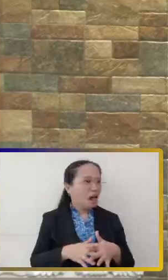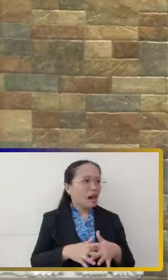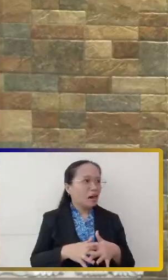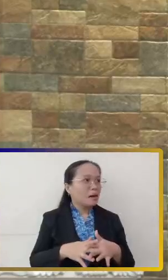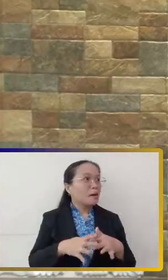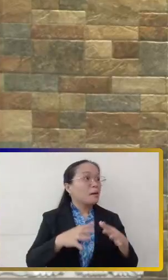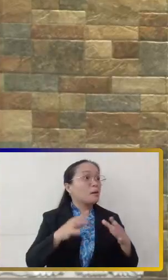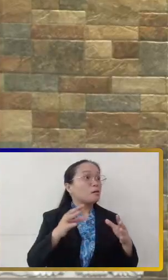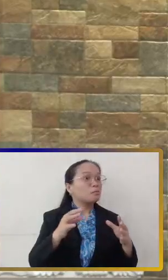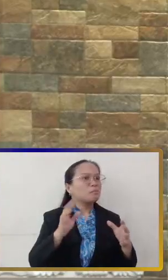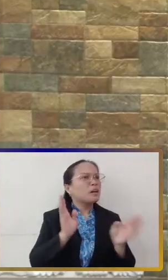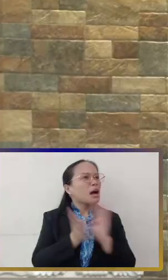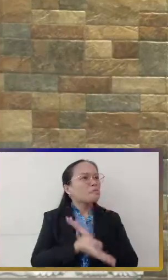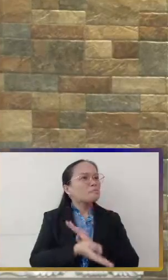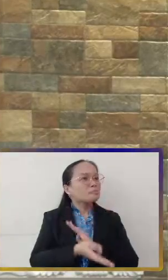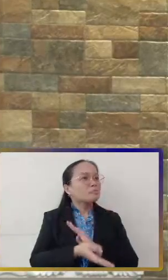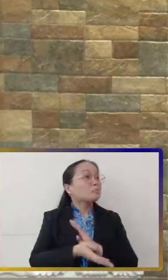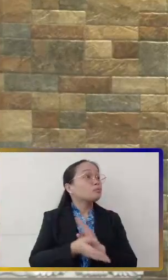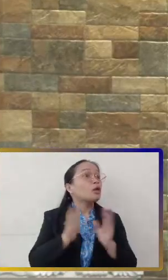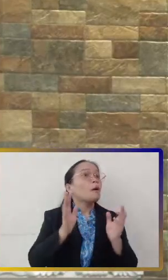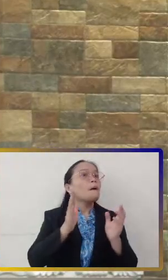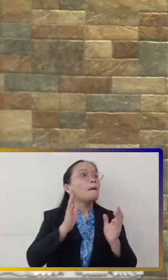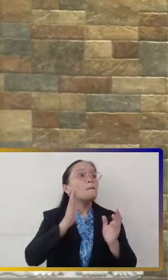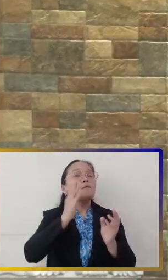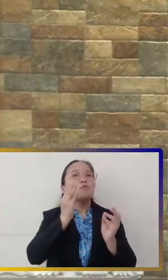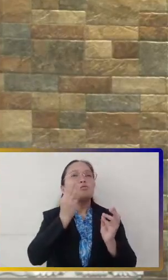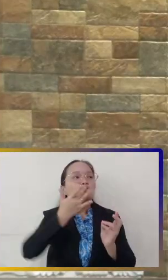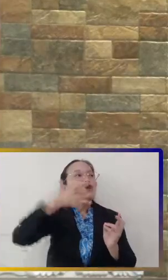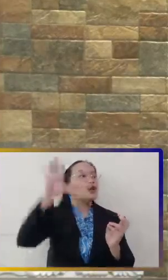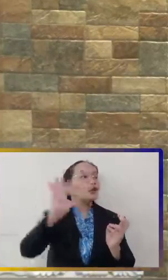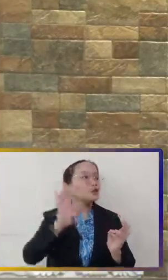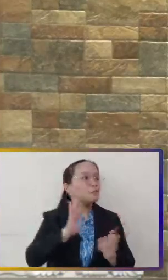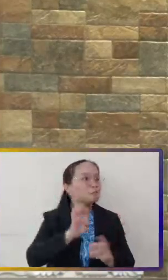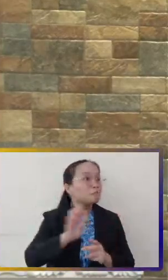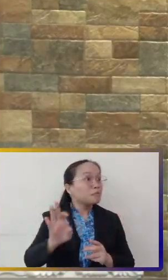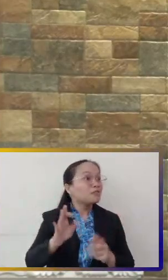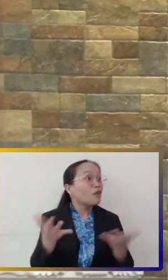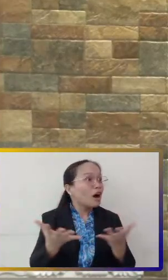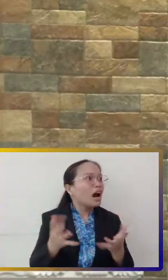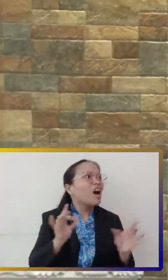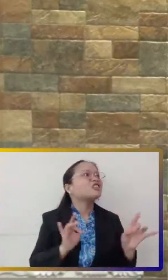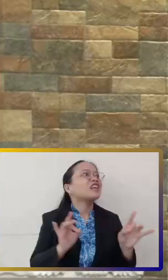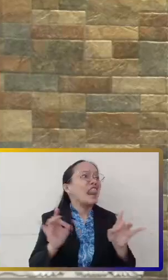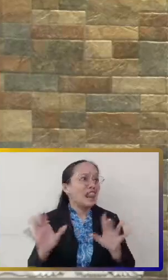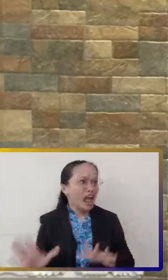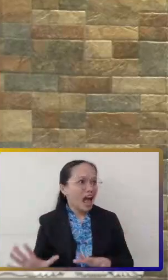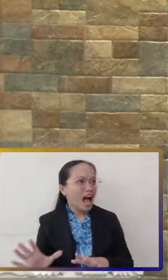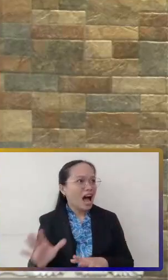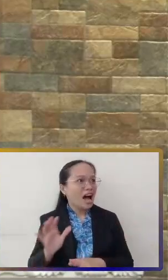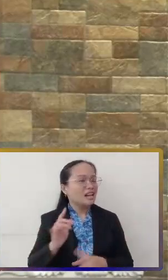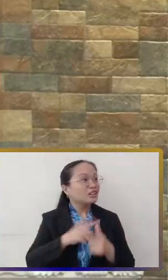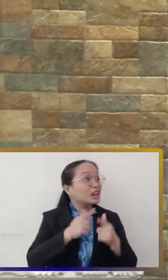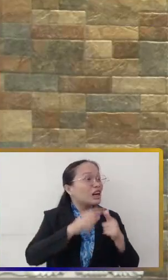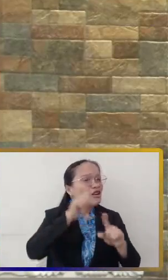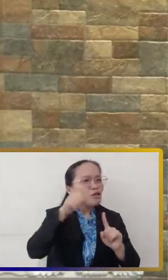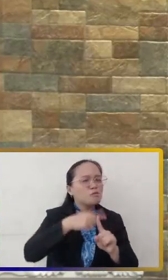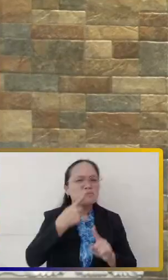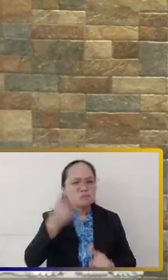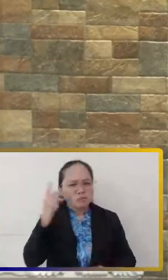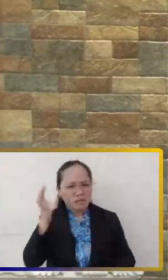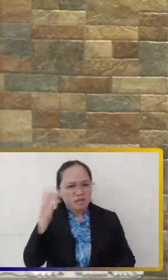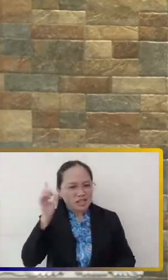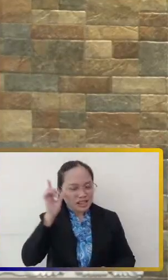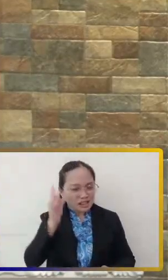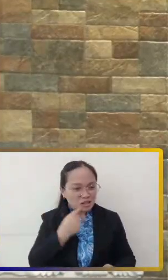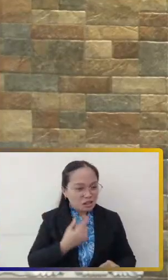Na-overwhelm na sila ng Australia. Kaya pagdating ko doon sila, doon ako na Brother Daniel sa airport, sabi niya, Pastor, kain muna